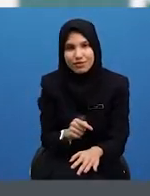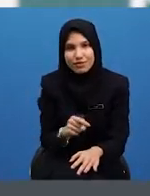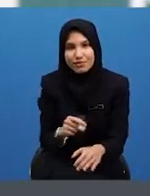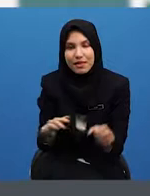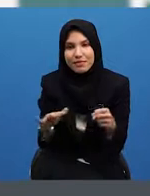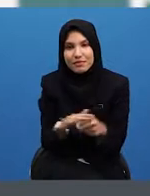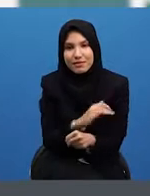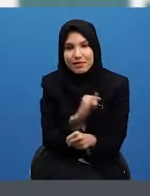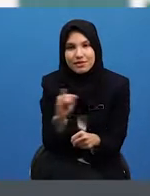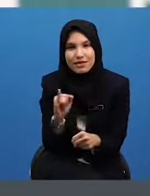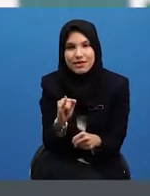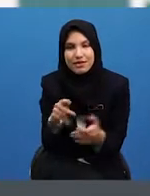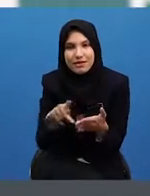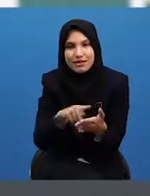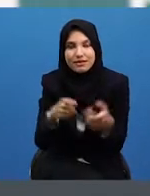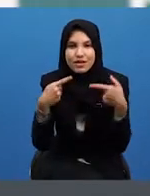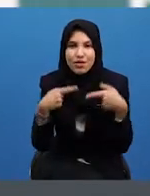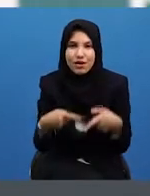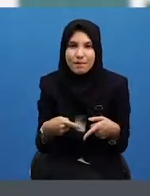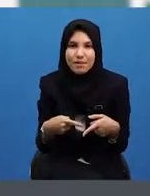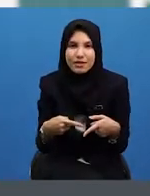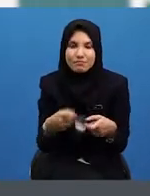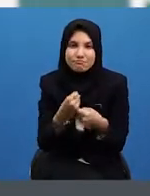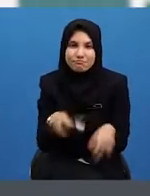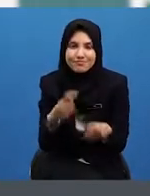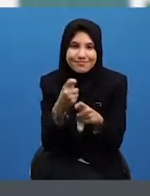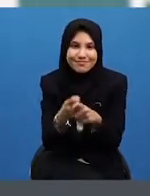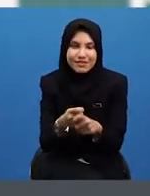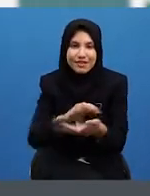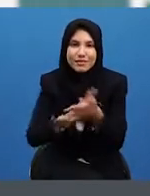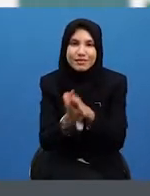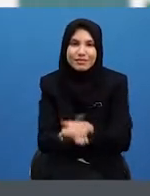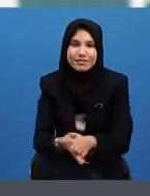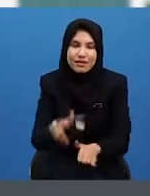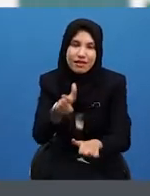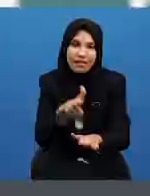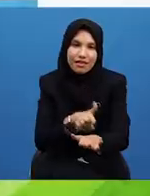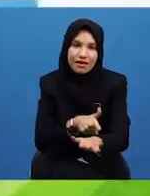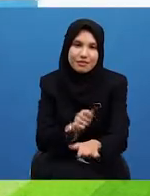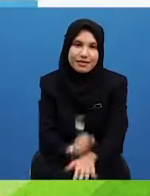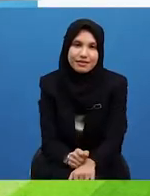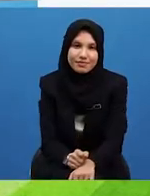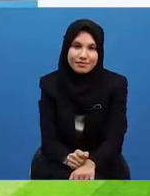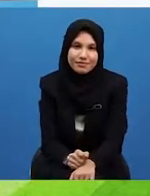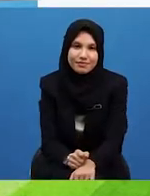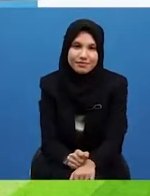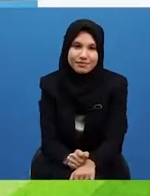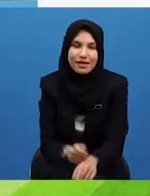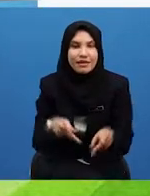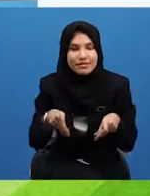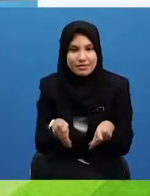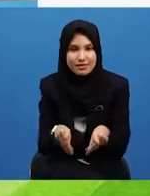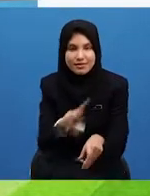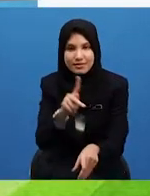penuhi Kak jawaban sudah tentu menjadi lambat sedangkan